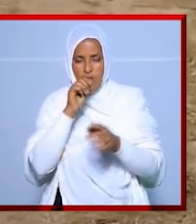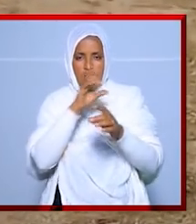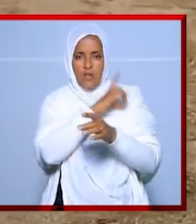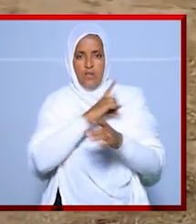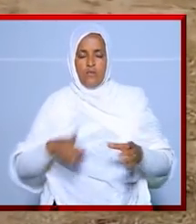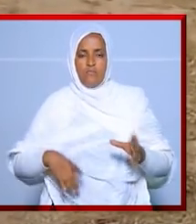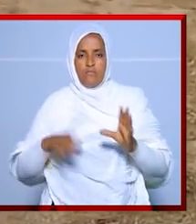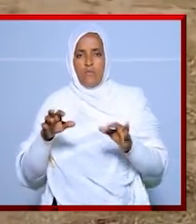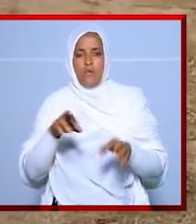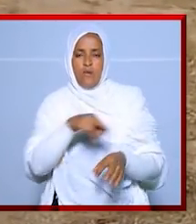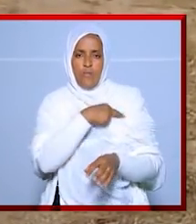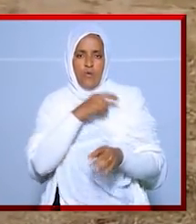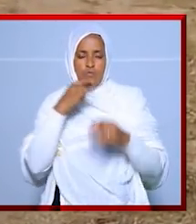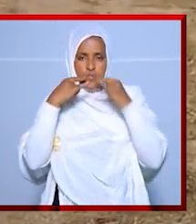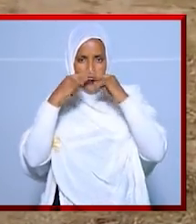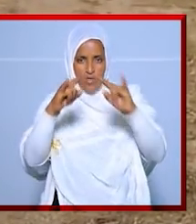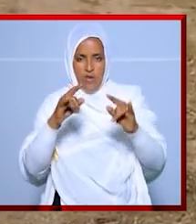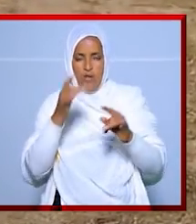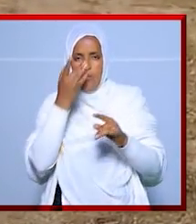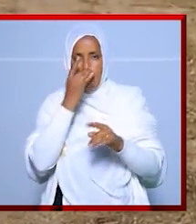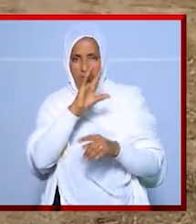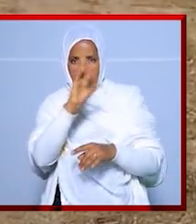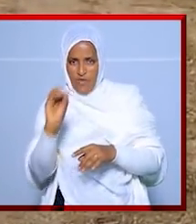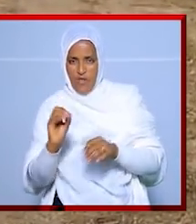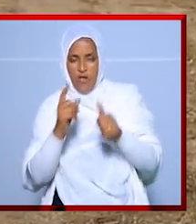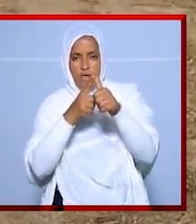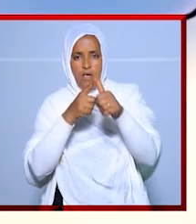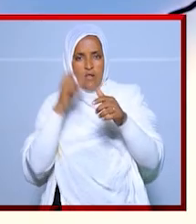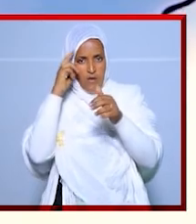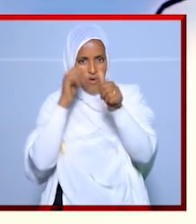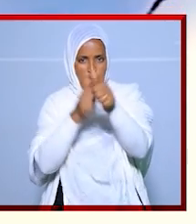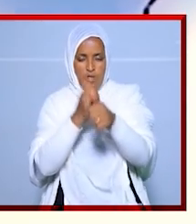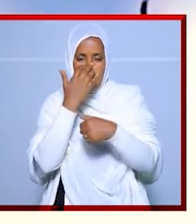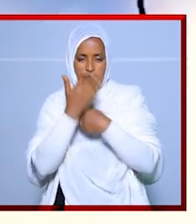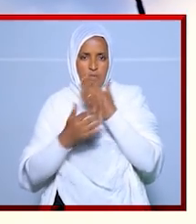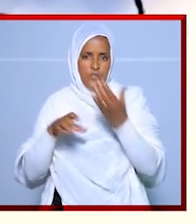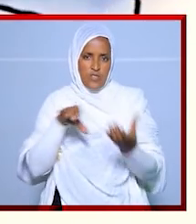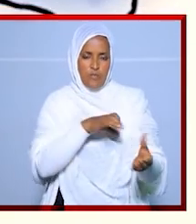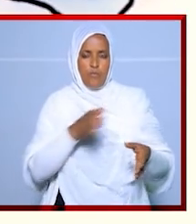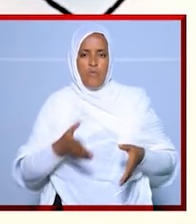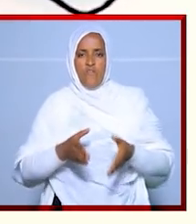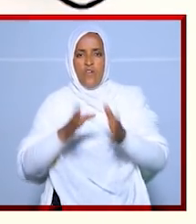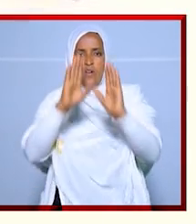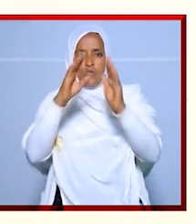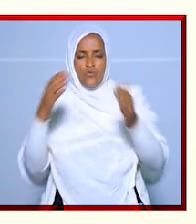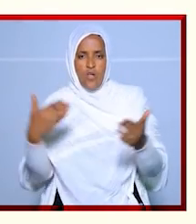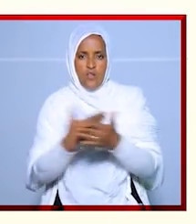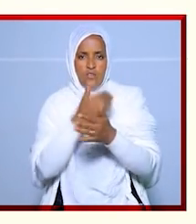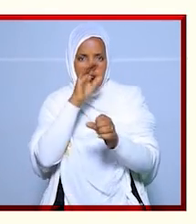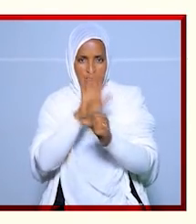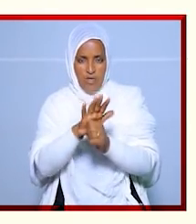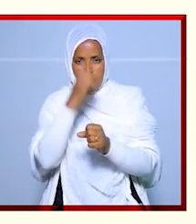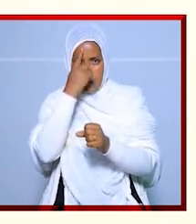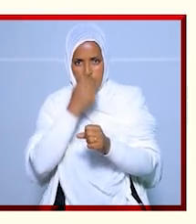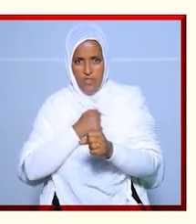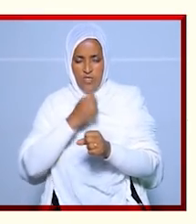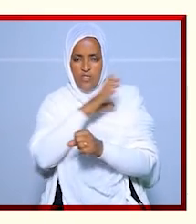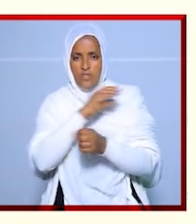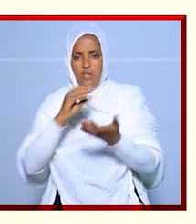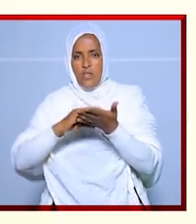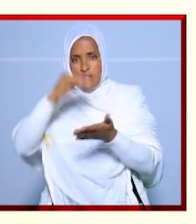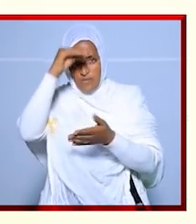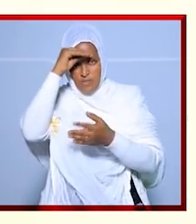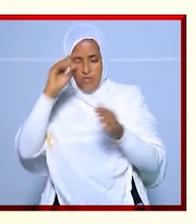ኢትዮጵያ ለክርስትና ሃይማኖት ዜናም በአፍሪካ የአንድ ሐዋርያ ደም ሳታፈስ በፈቃዷ የሐዲስ ኪዳንን